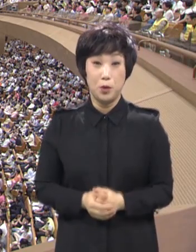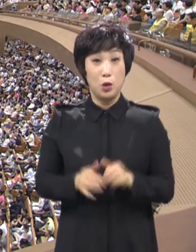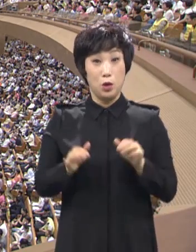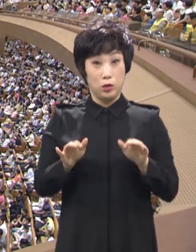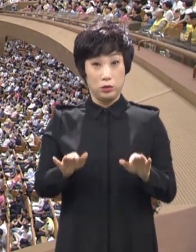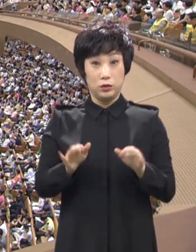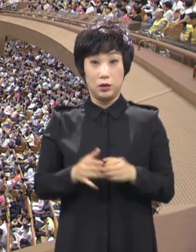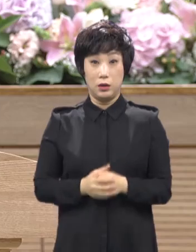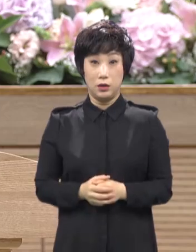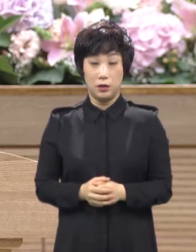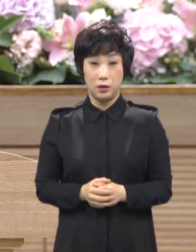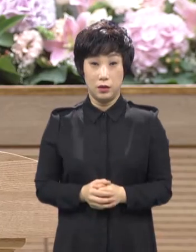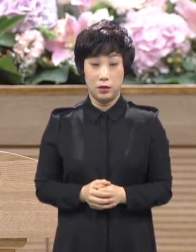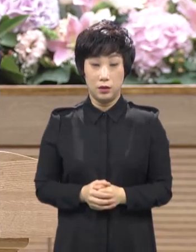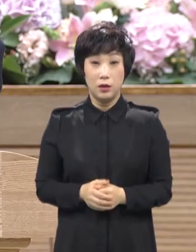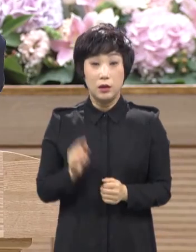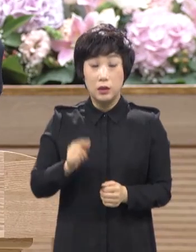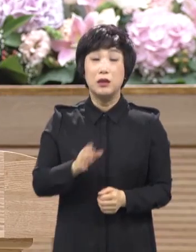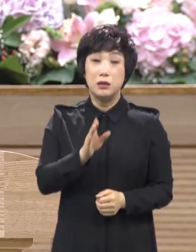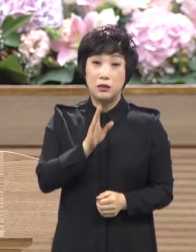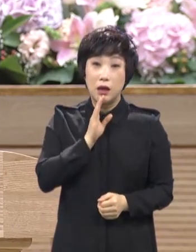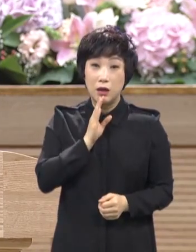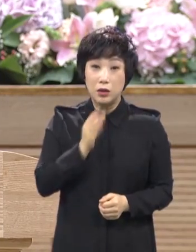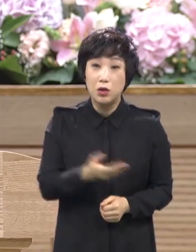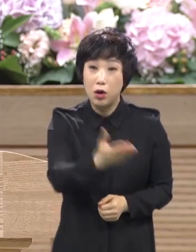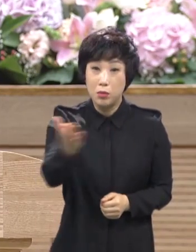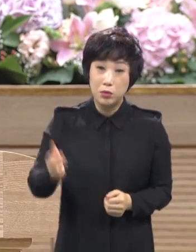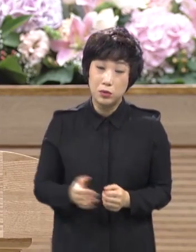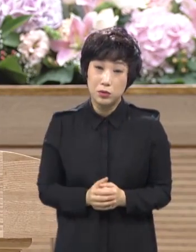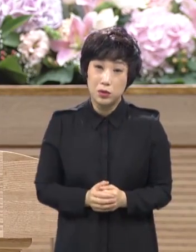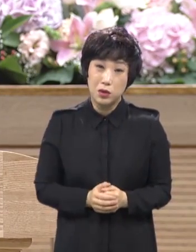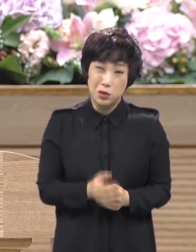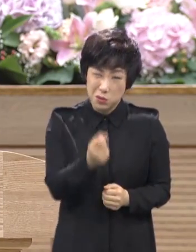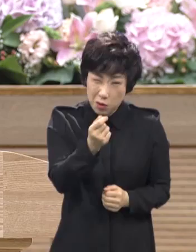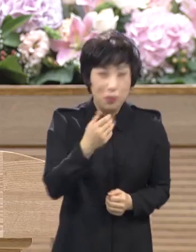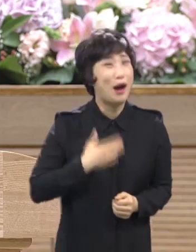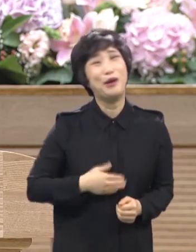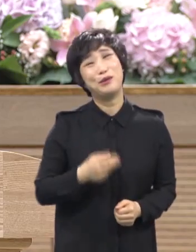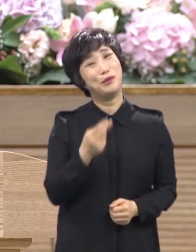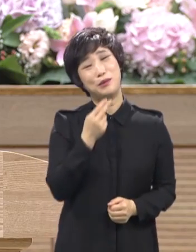그런데 이와 같은 사실을 전혀 모르고